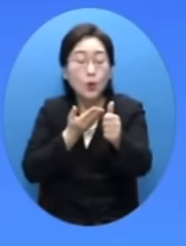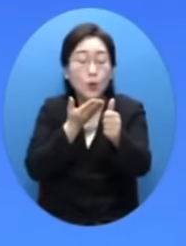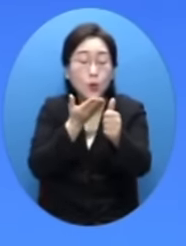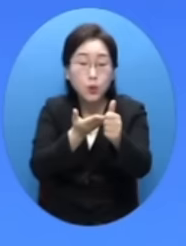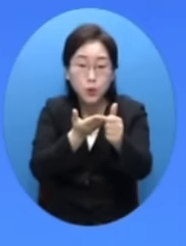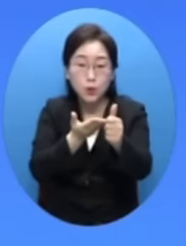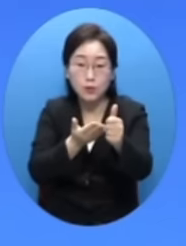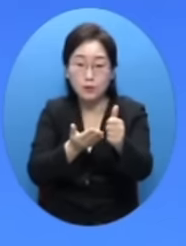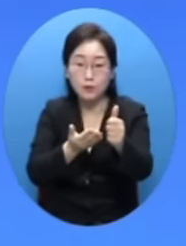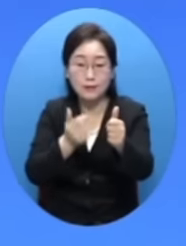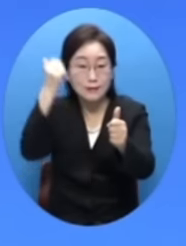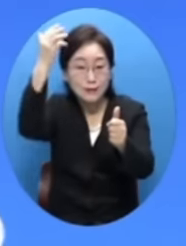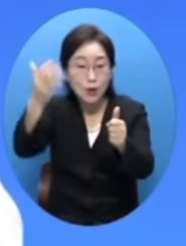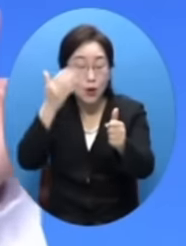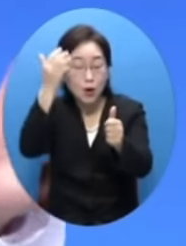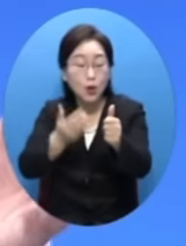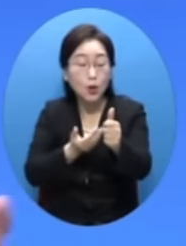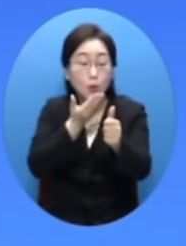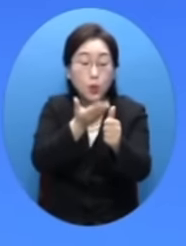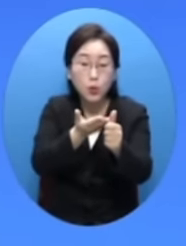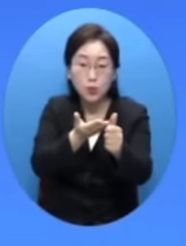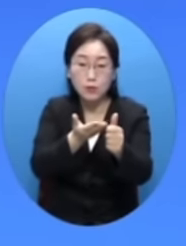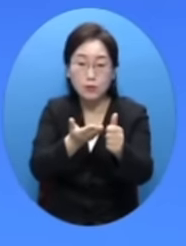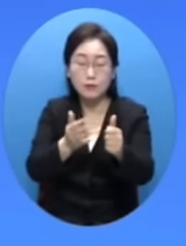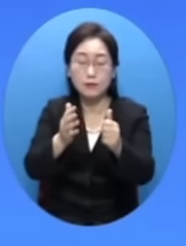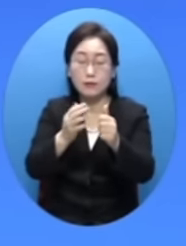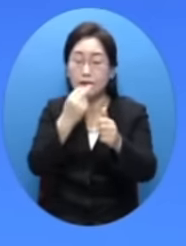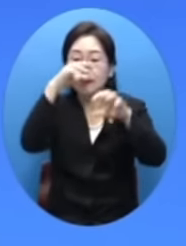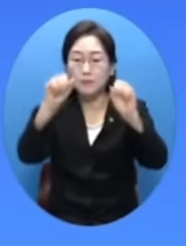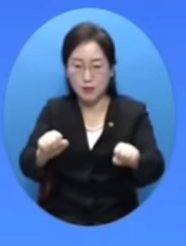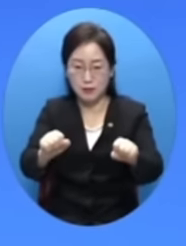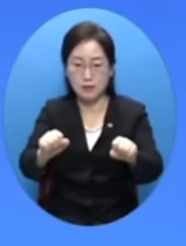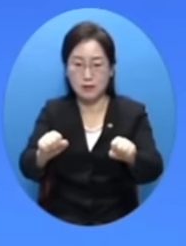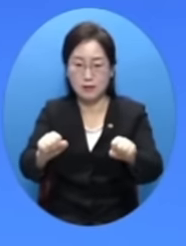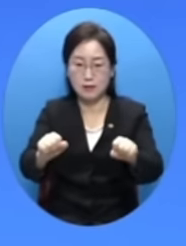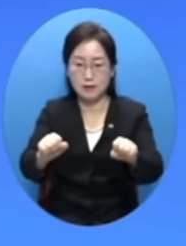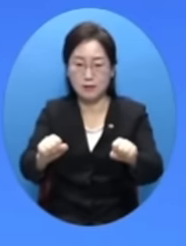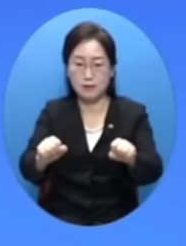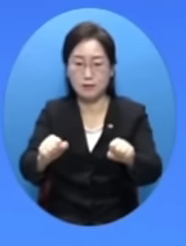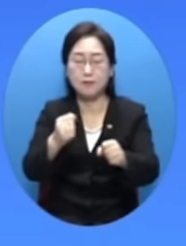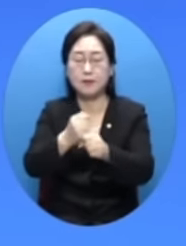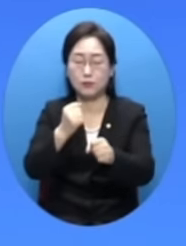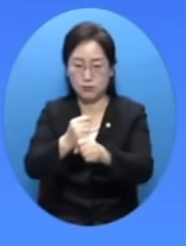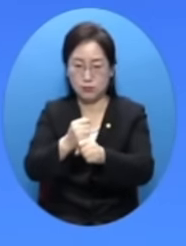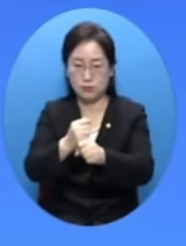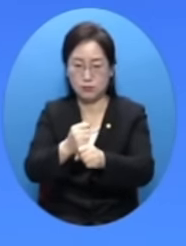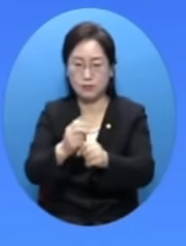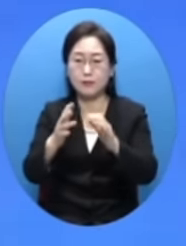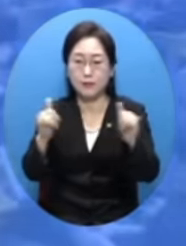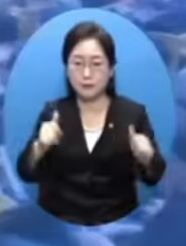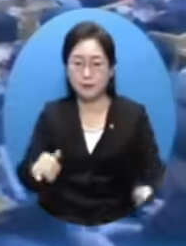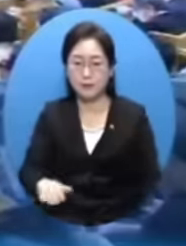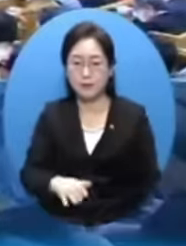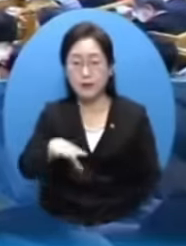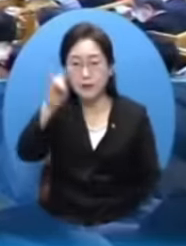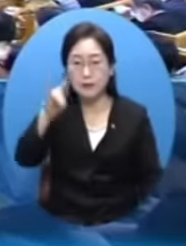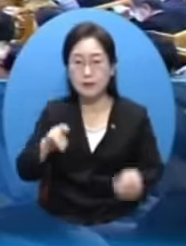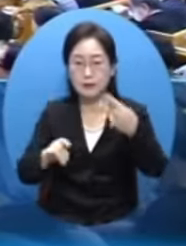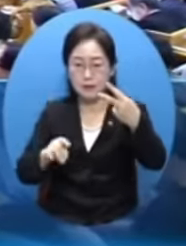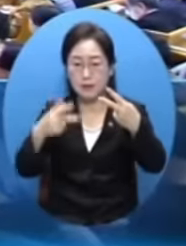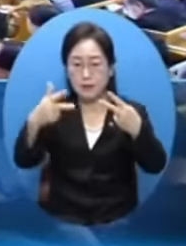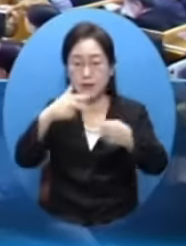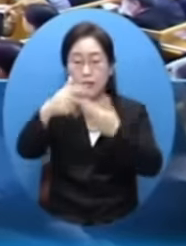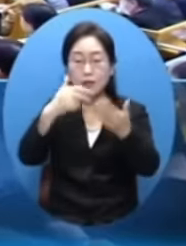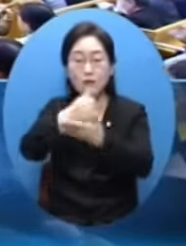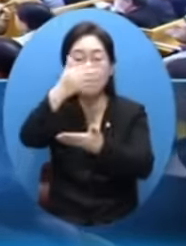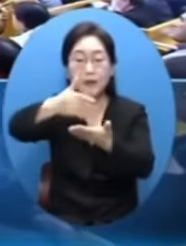하나님의 영을 불어넣어서 살아있는 존재가 만들어 존재가 되도록 만들어 주신 것입니다. 창세기 2장 7절입니다. 여호와